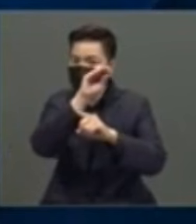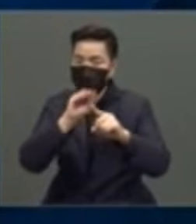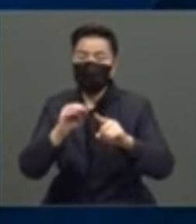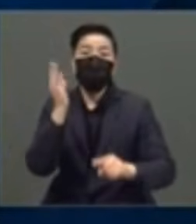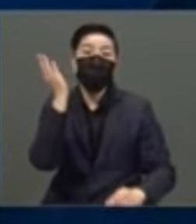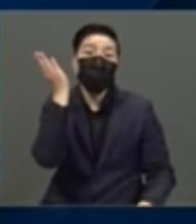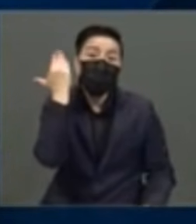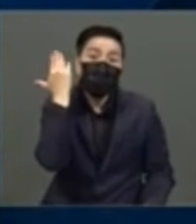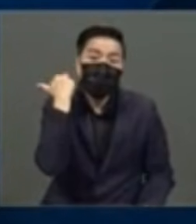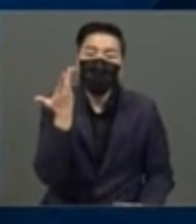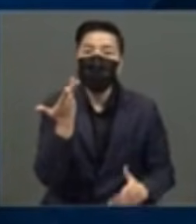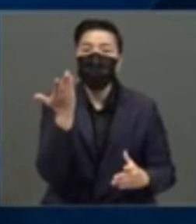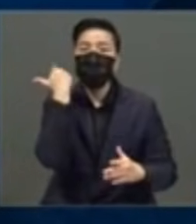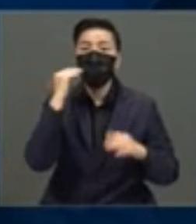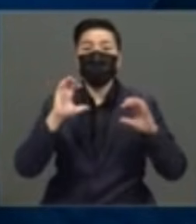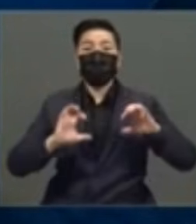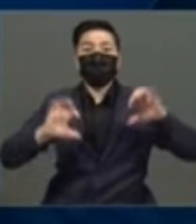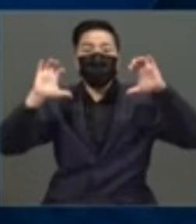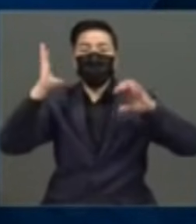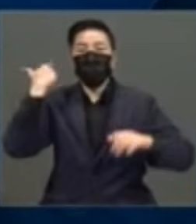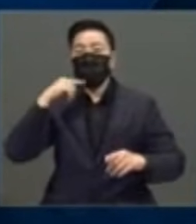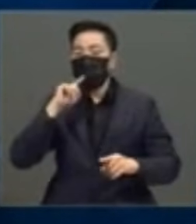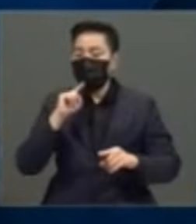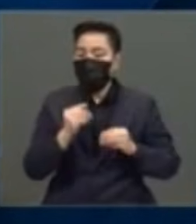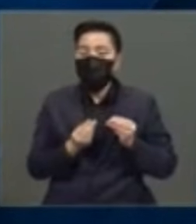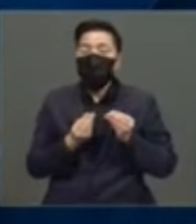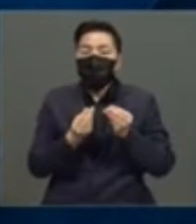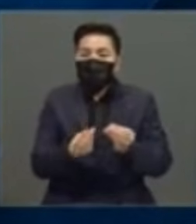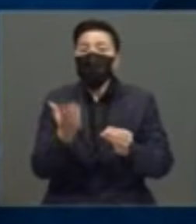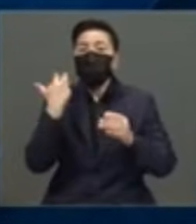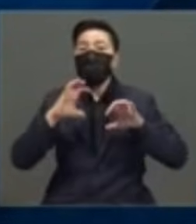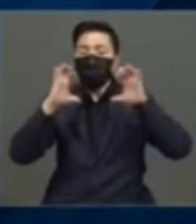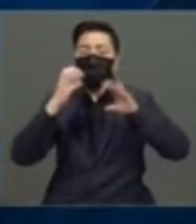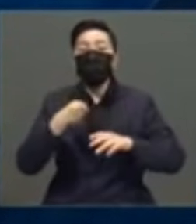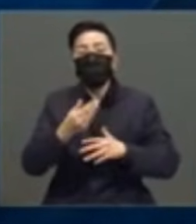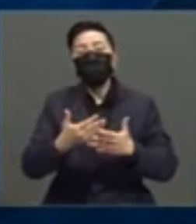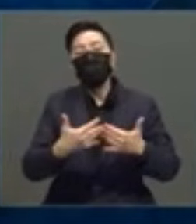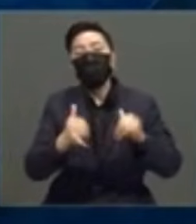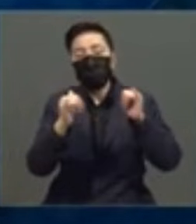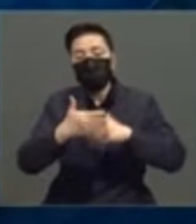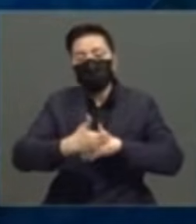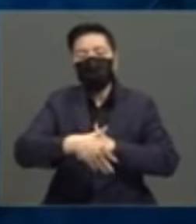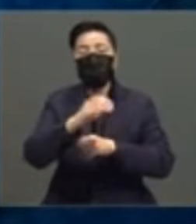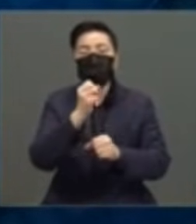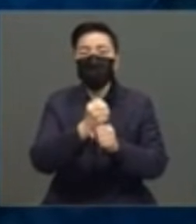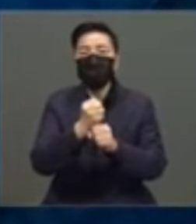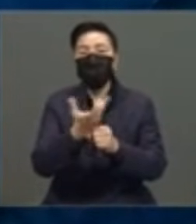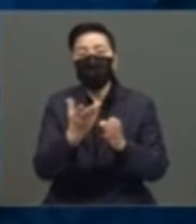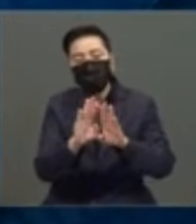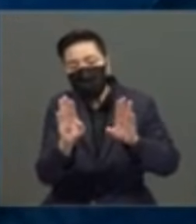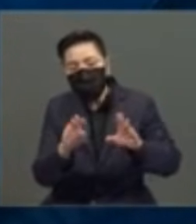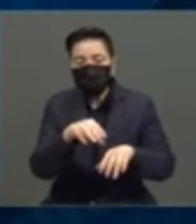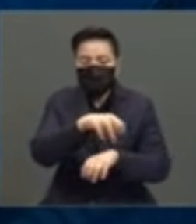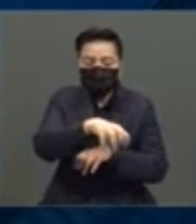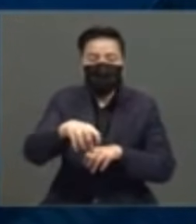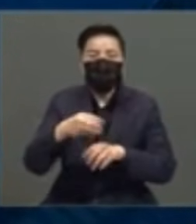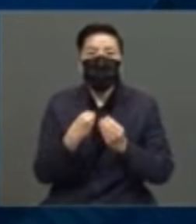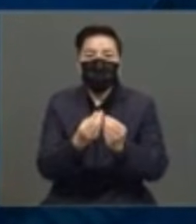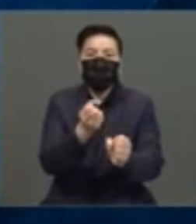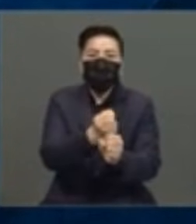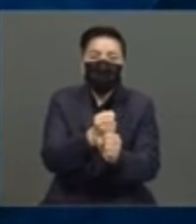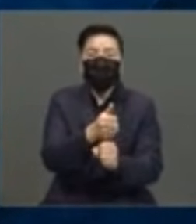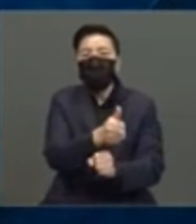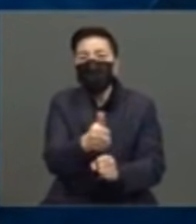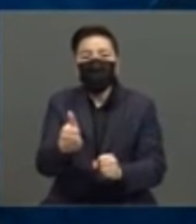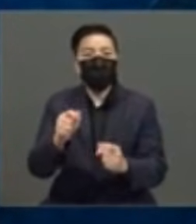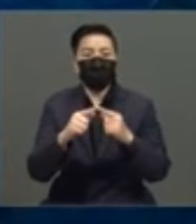เดิมเนี่ยอาจจะมีการอนุญาตปล่อยแล้วก็เขาเรียกอะไรให้มีอนุญาตมาก